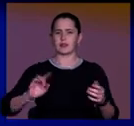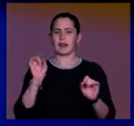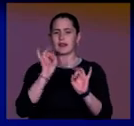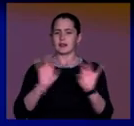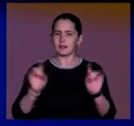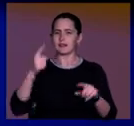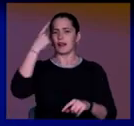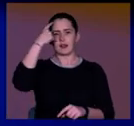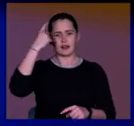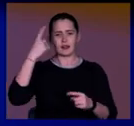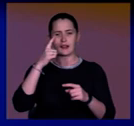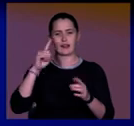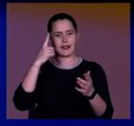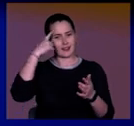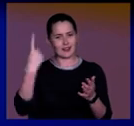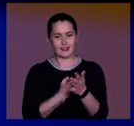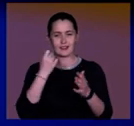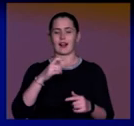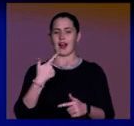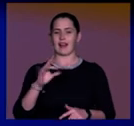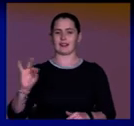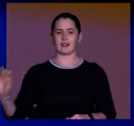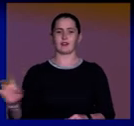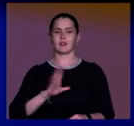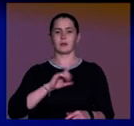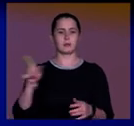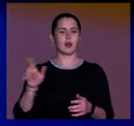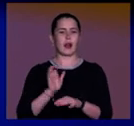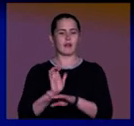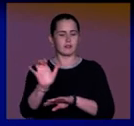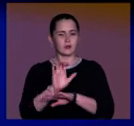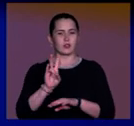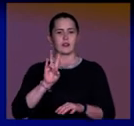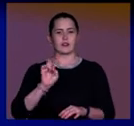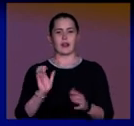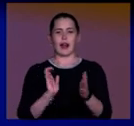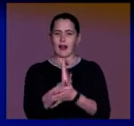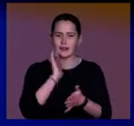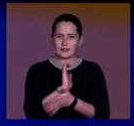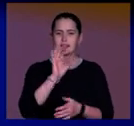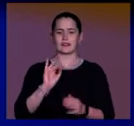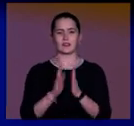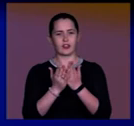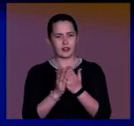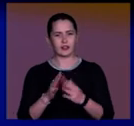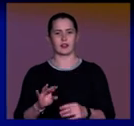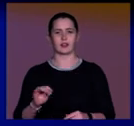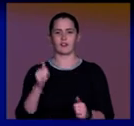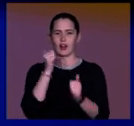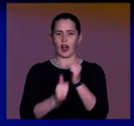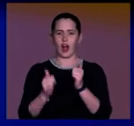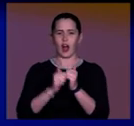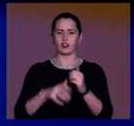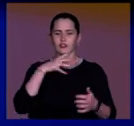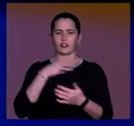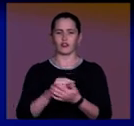загадки были опубликованы не только в книгах но и в детских журналах и в детских газетах ребята в каждом